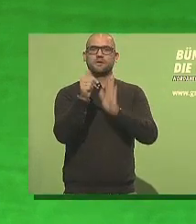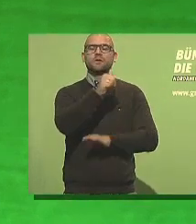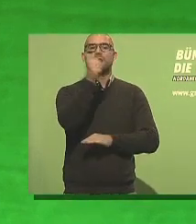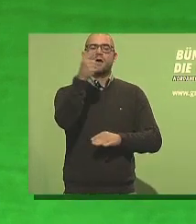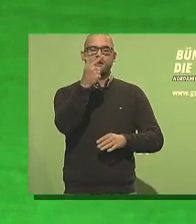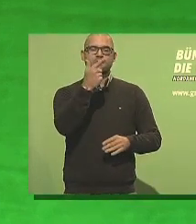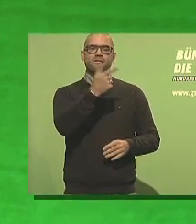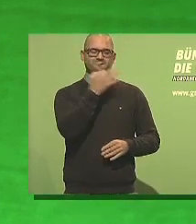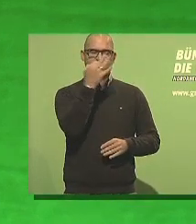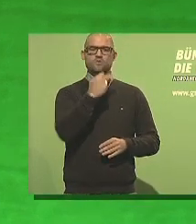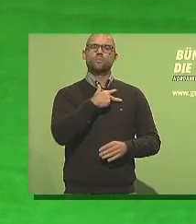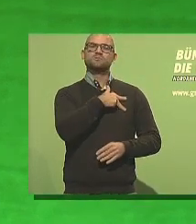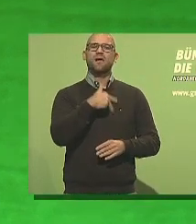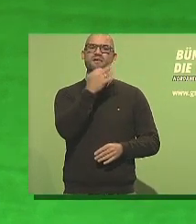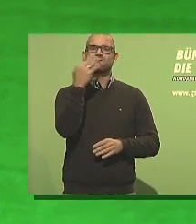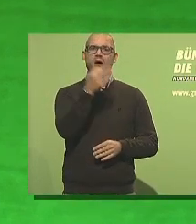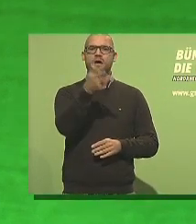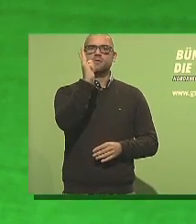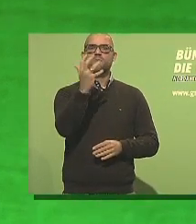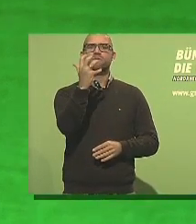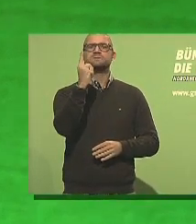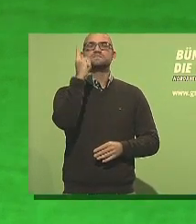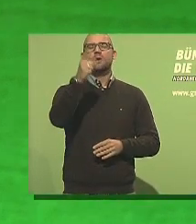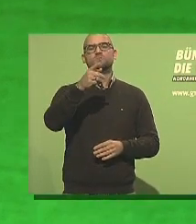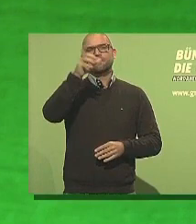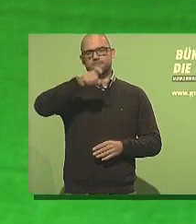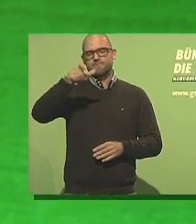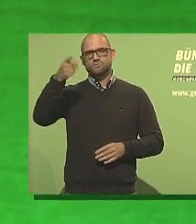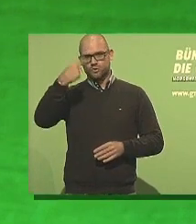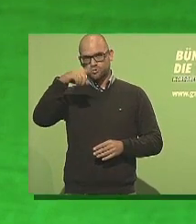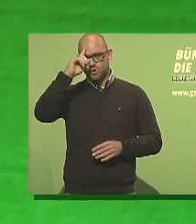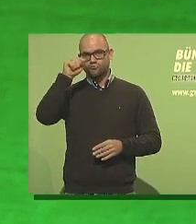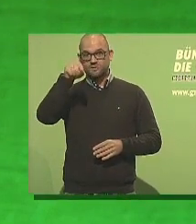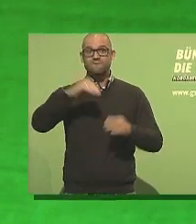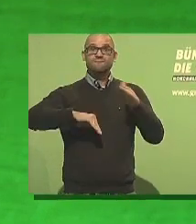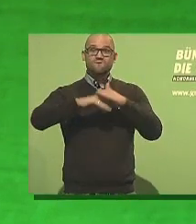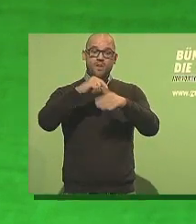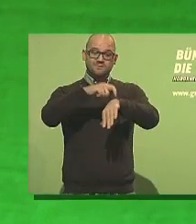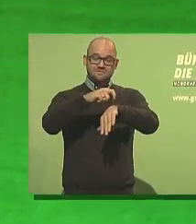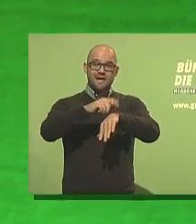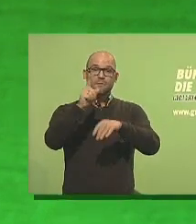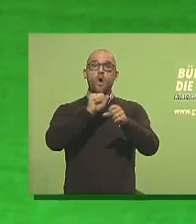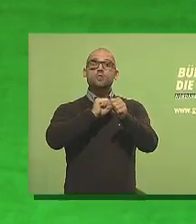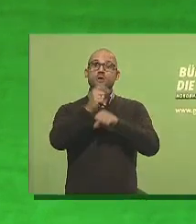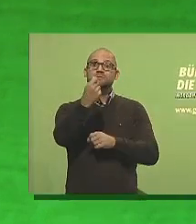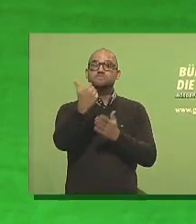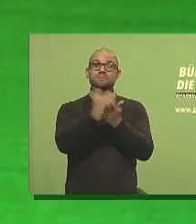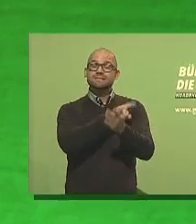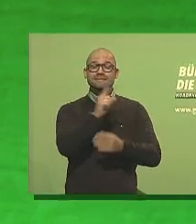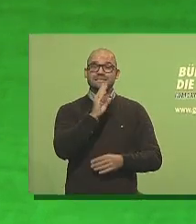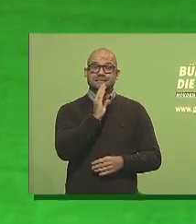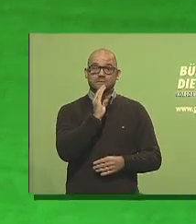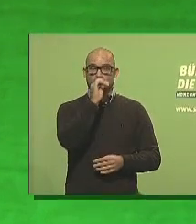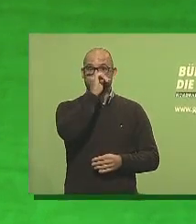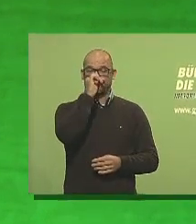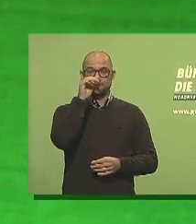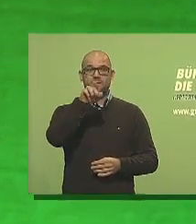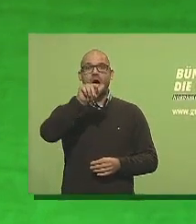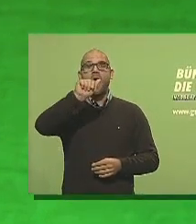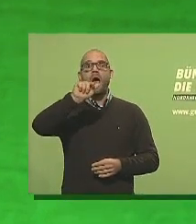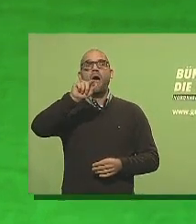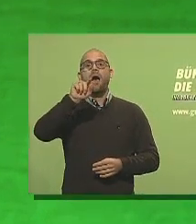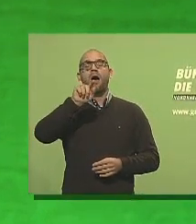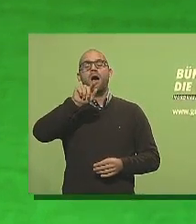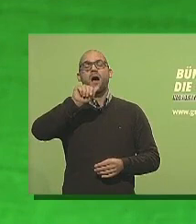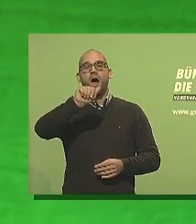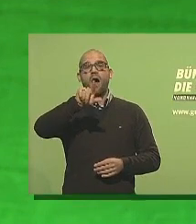350.000 Menschen in Deutschland arbeiten Vollzeit und müssen aufstocken. Der ALG-II-Regelsatz ist nicht armutsfest. Darüber